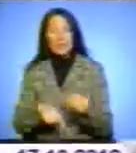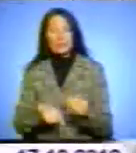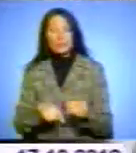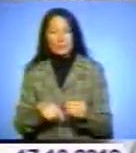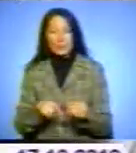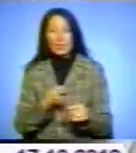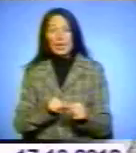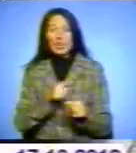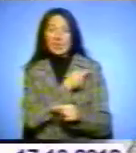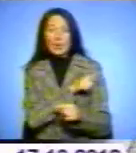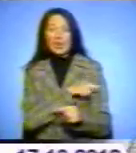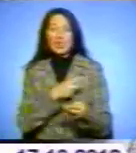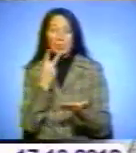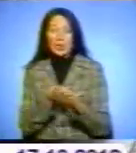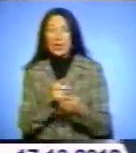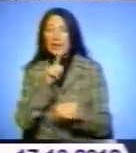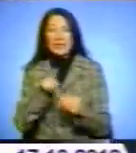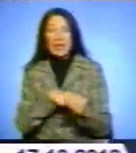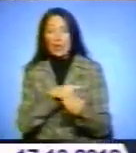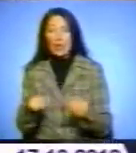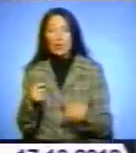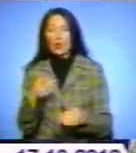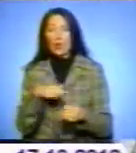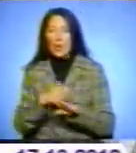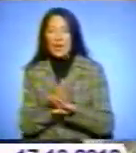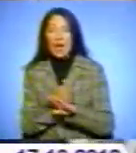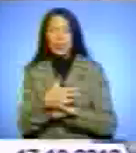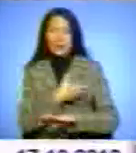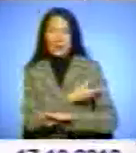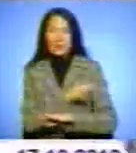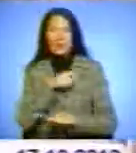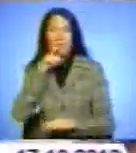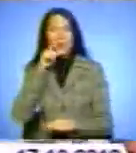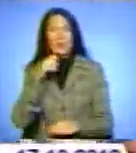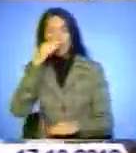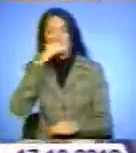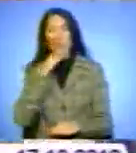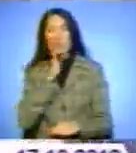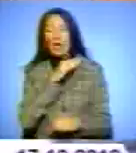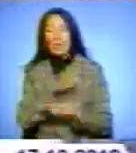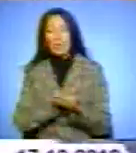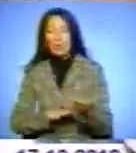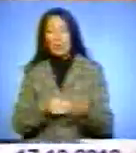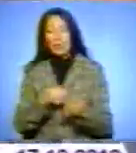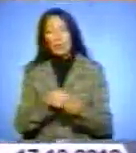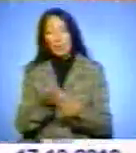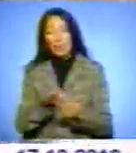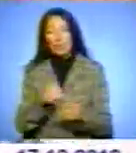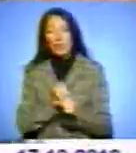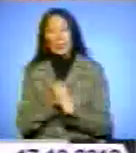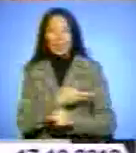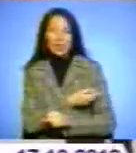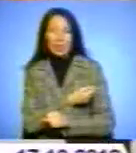медичні показники, недовіру до якості вакцини, українські батьки продовжують відмовлятися робити щеплення дітям. Вакцинація